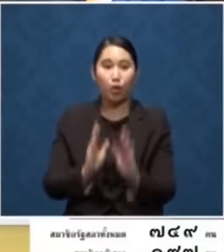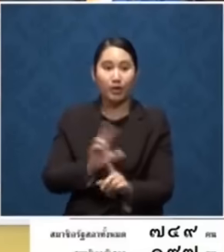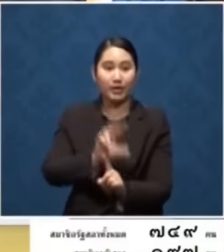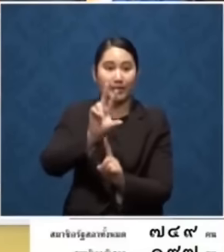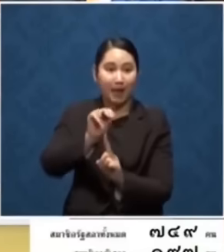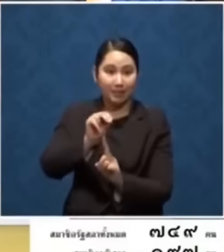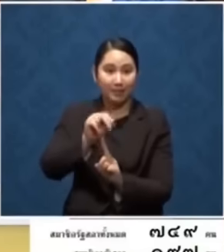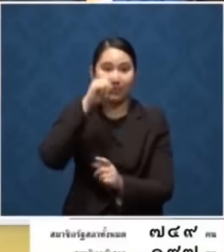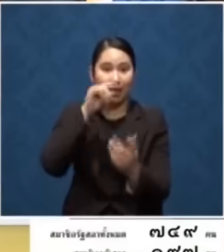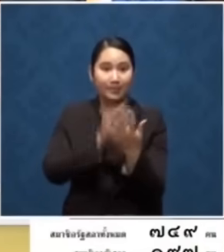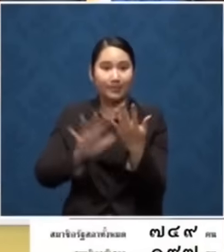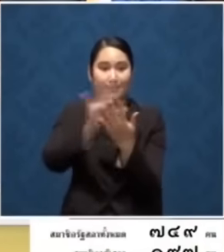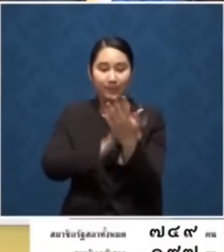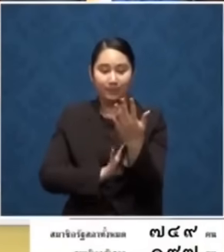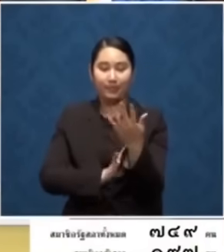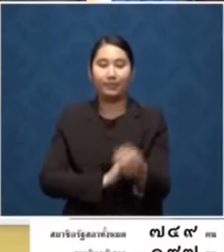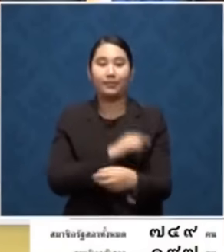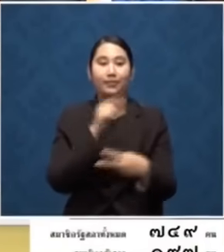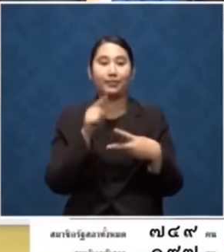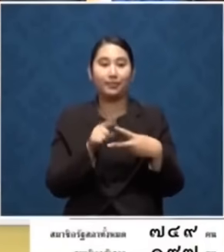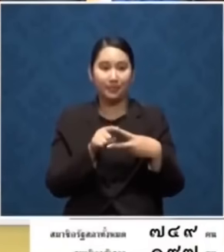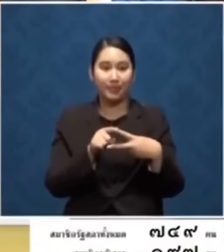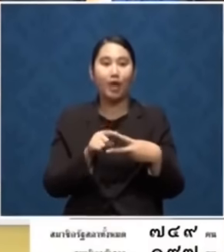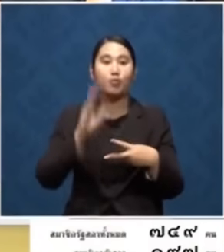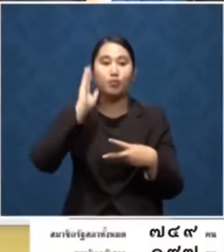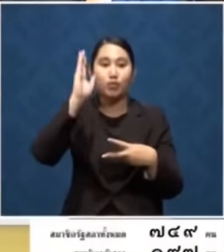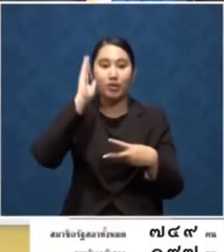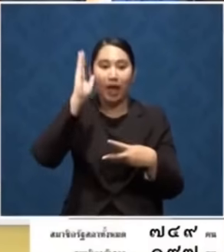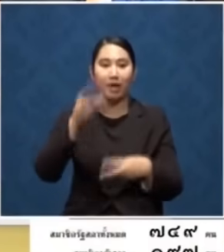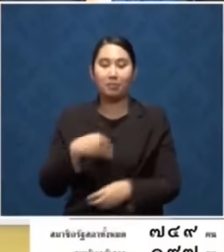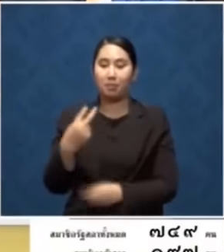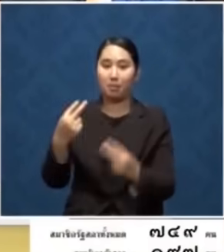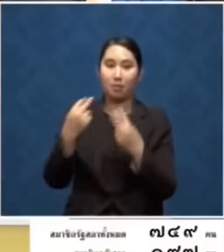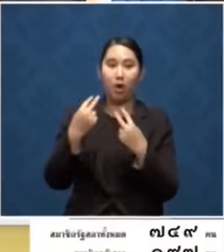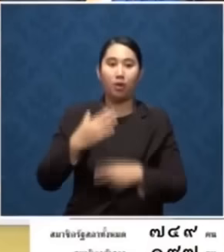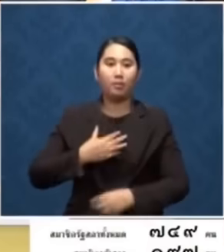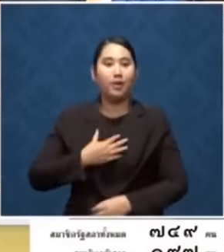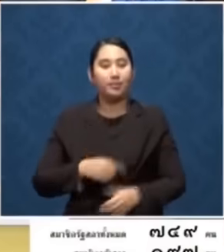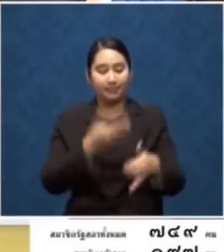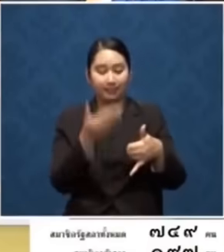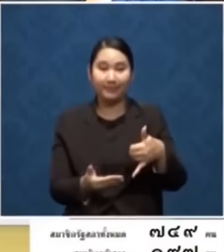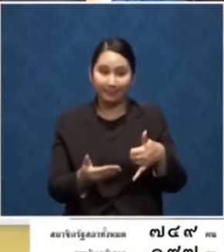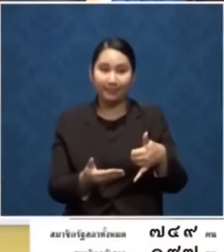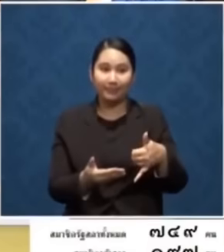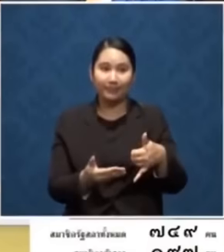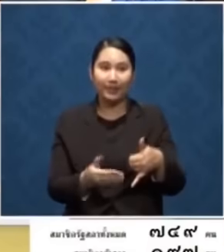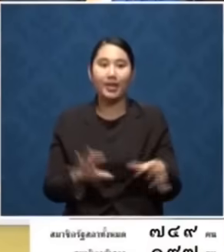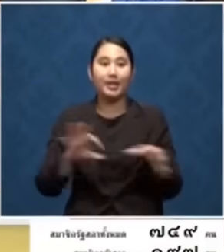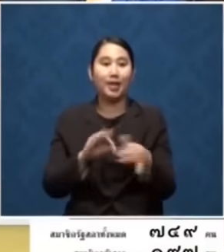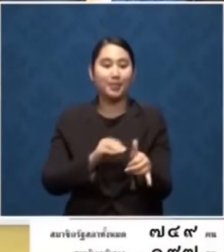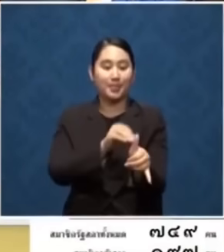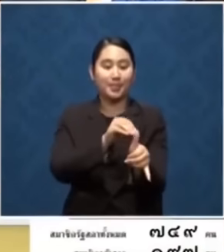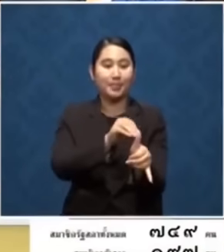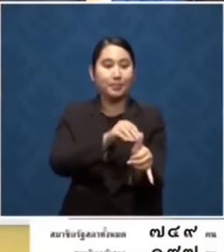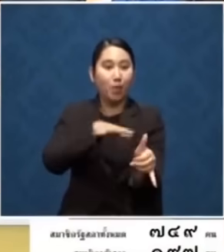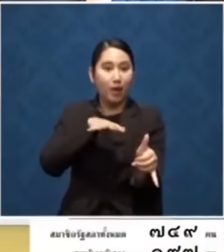ากให้เลื่อนโหวตแต่ไม่อยากให้ผลออกฮะ เหมือนรอดูก่อนว่าเสียงมีเท่าไหร่แต่โหวตออกมาเป็นยังไงอีกเรื่อง คือ